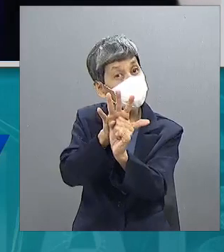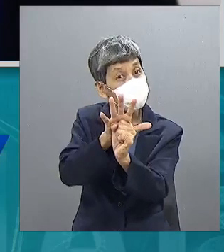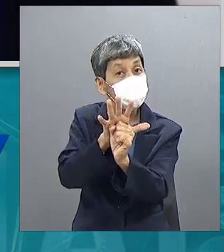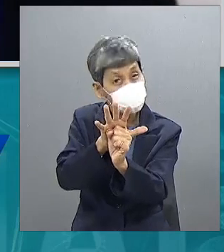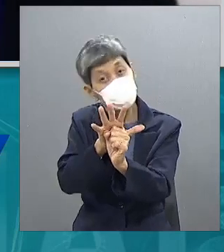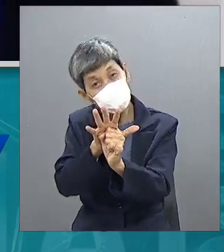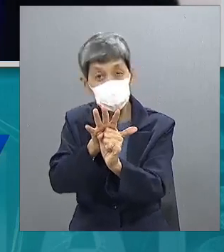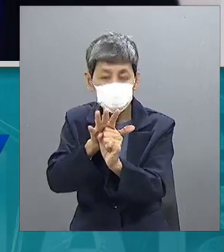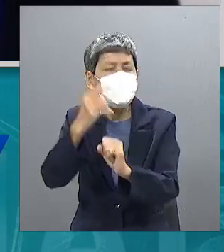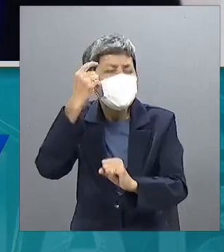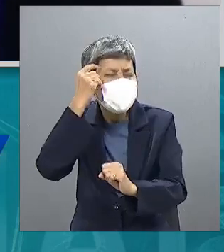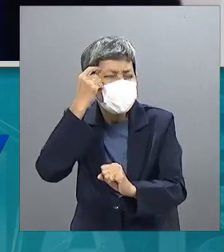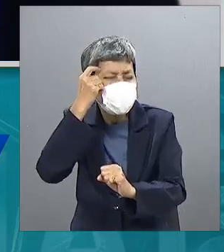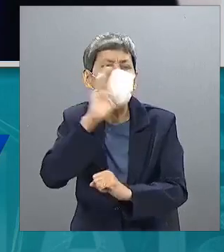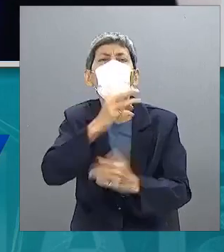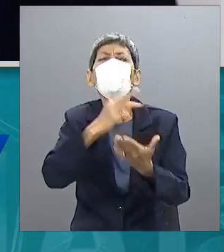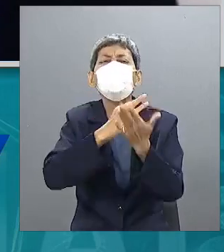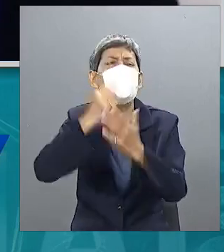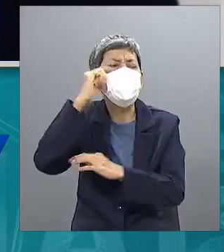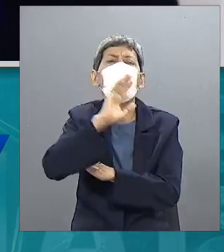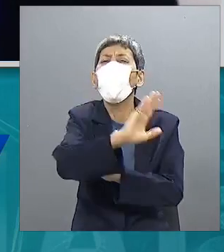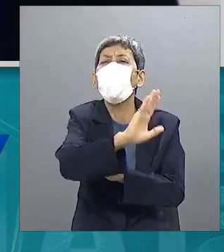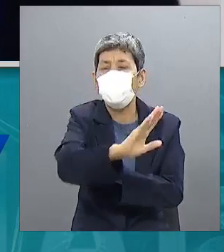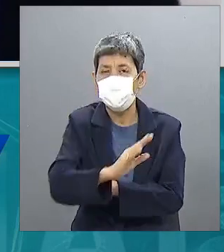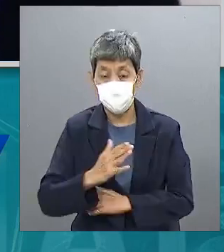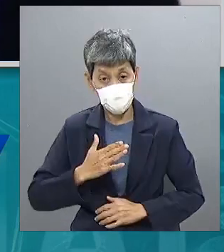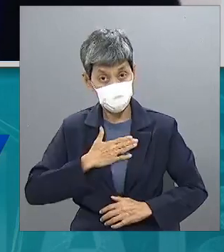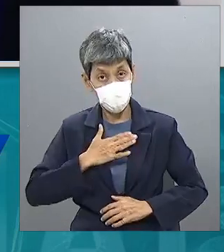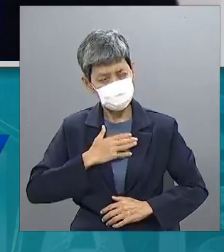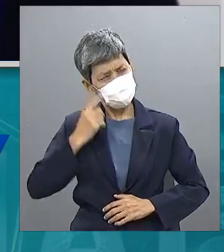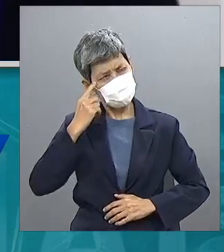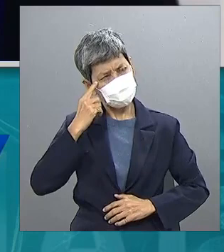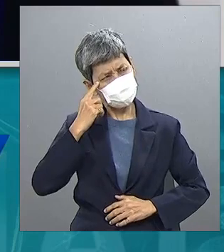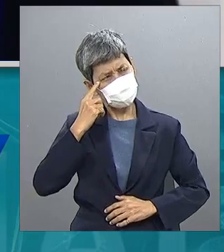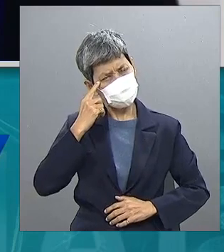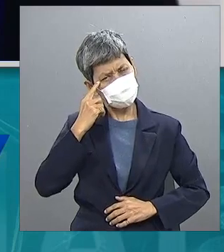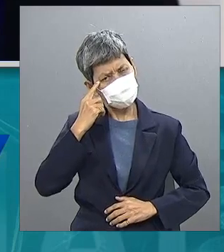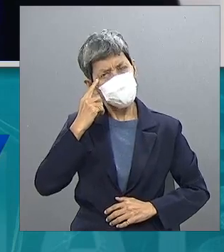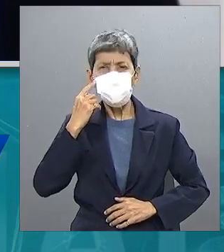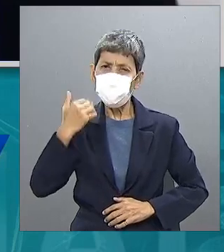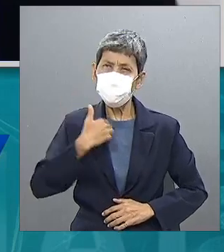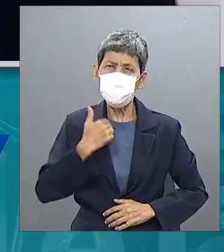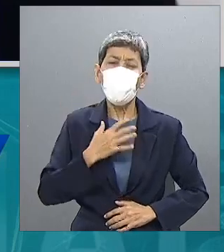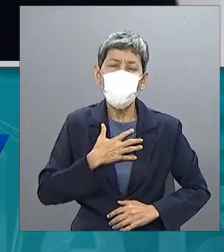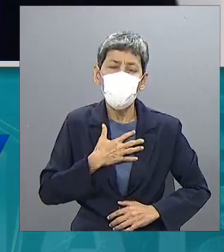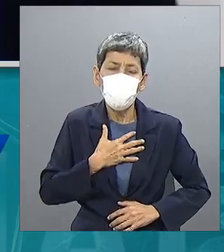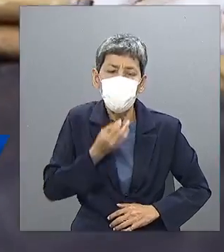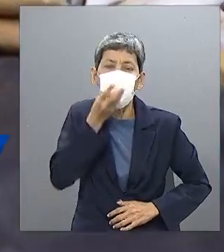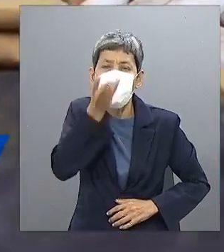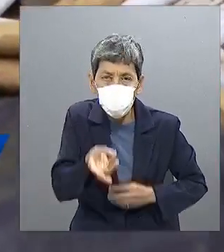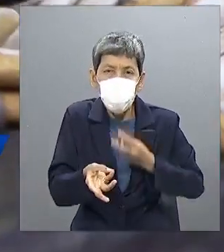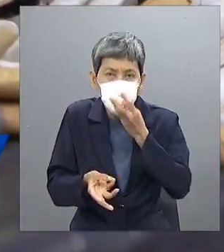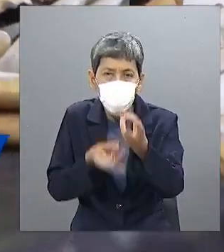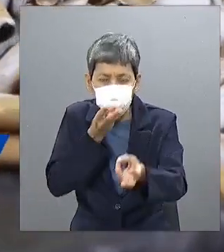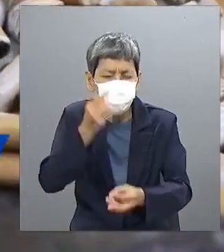มันเป็นข้อเสนอเป็นความยาววิชาการนะครับแต่ในความเห็นของผมเองครับผมคิดว่ามันจะเกิดจากการสำลักครับวันโดดและไปแล้วเราสำลัก